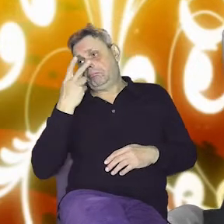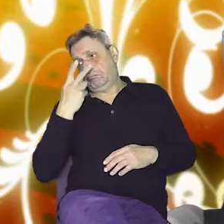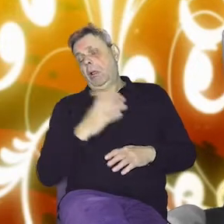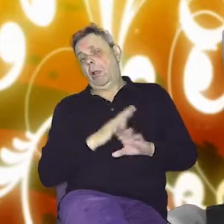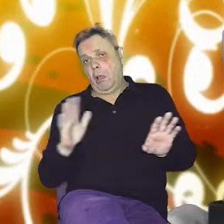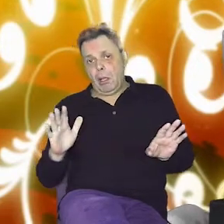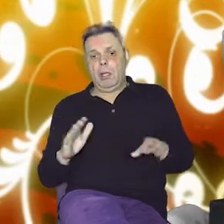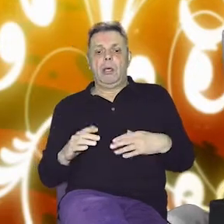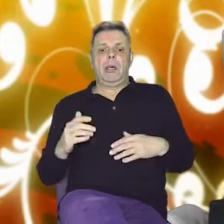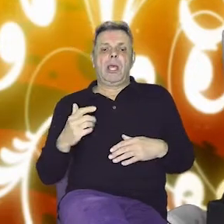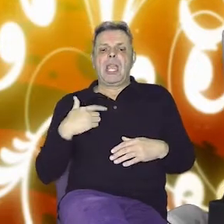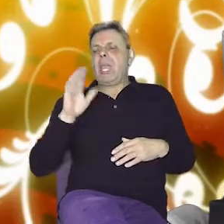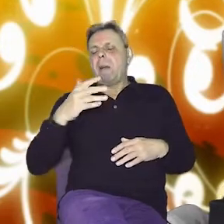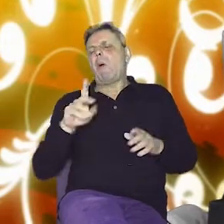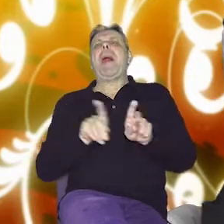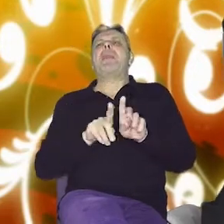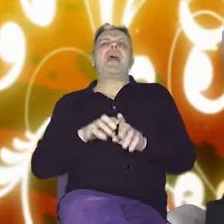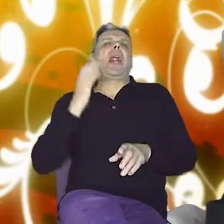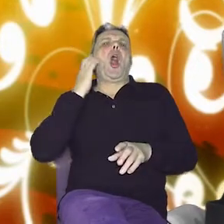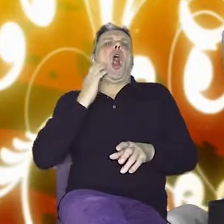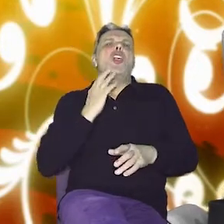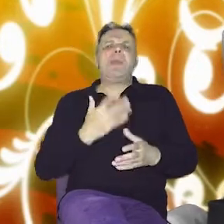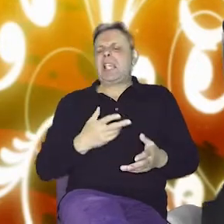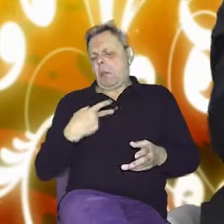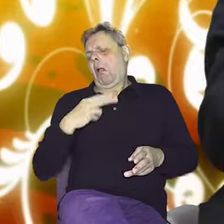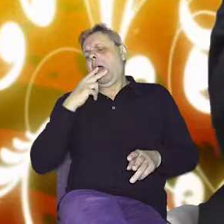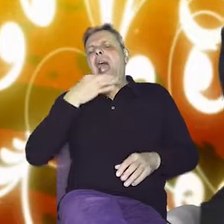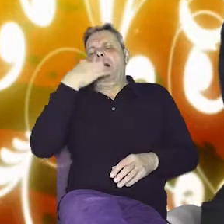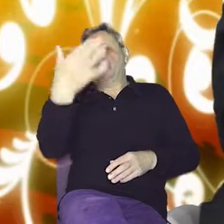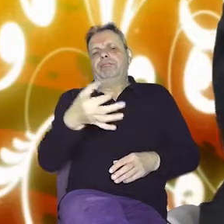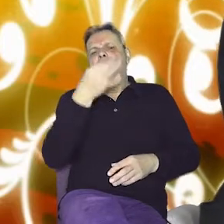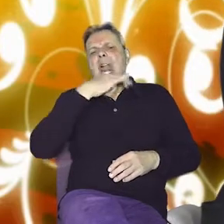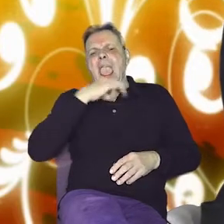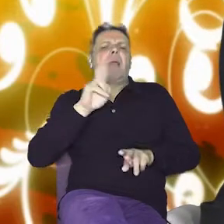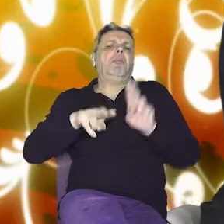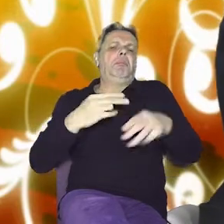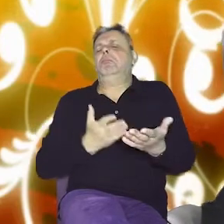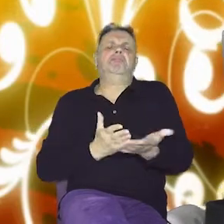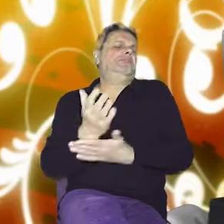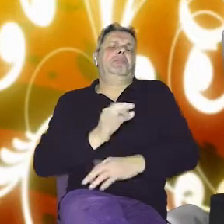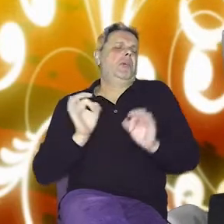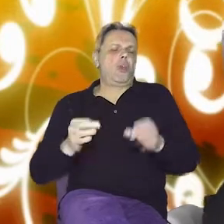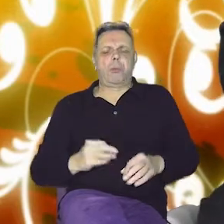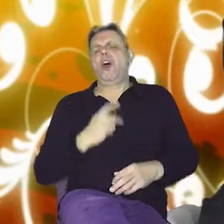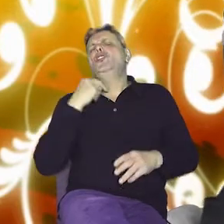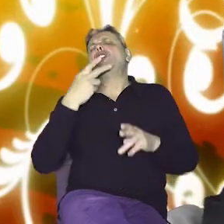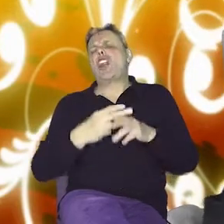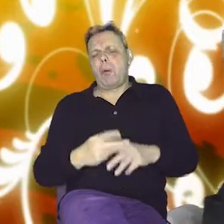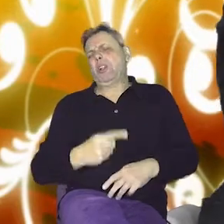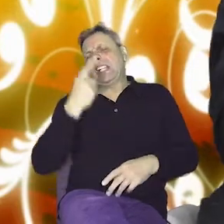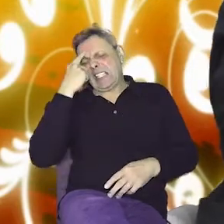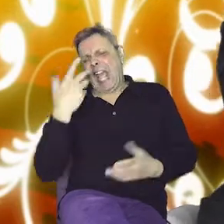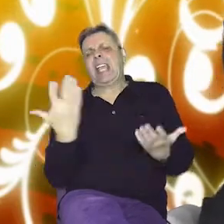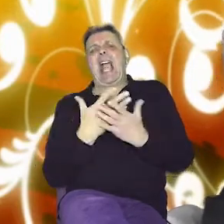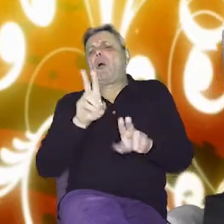onda bolest, evo, imamo ospice, znamo kako se liječi, to izliječimo i nema ovoga problema. Imamo dijabetes, zna